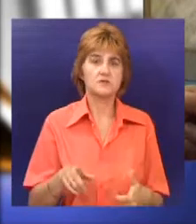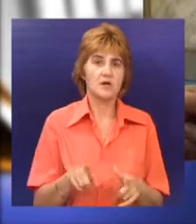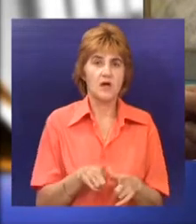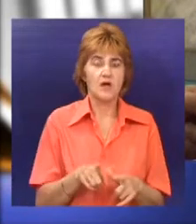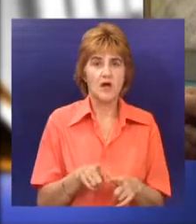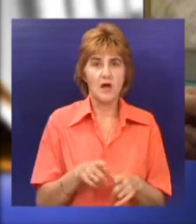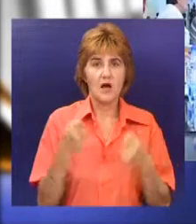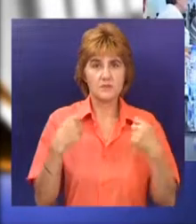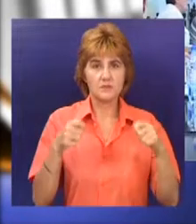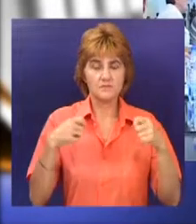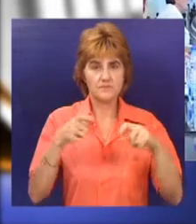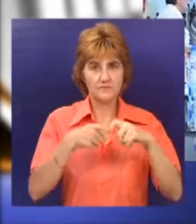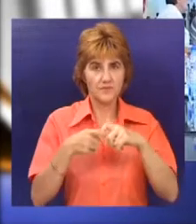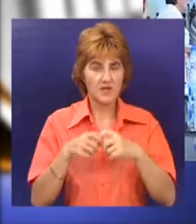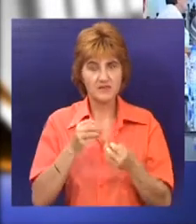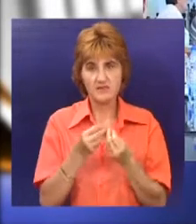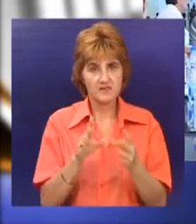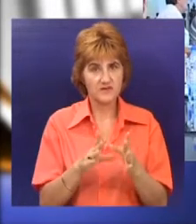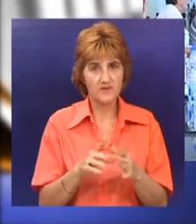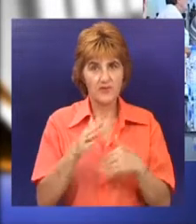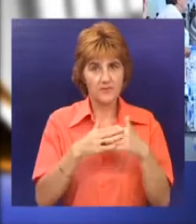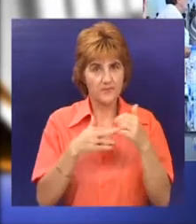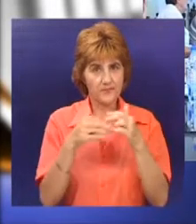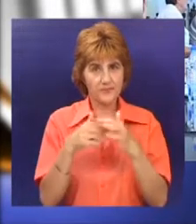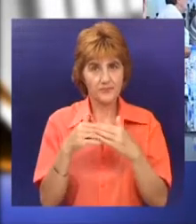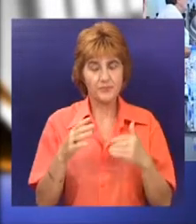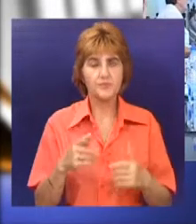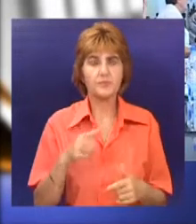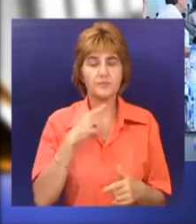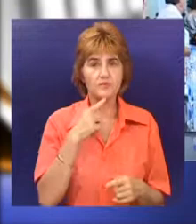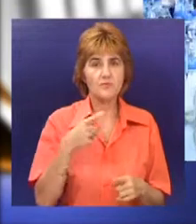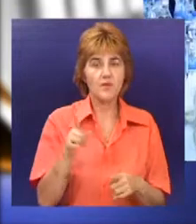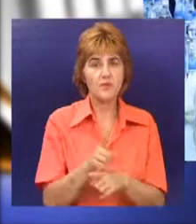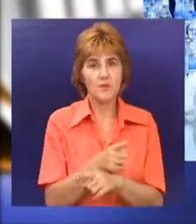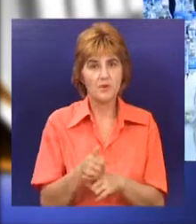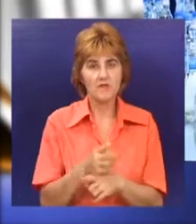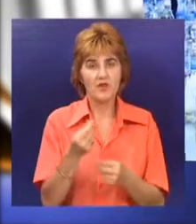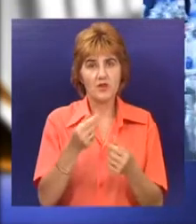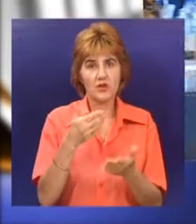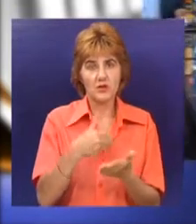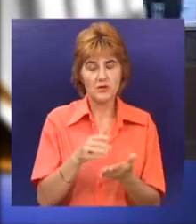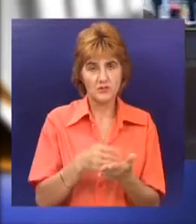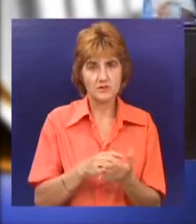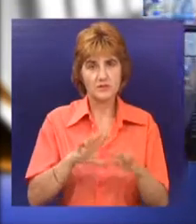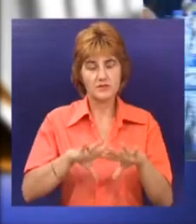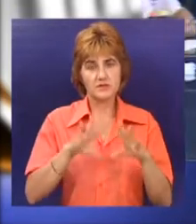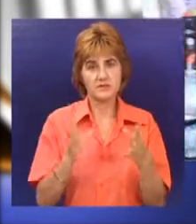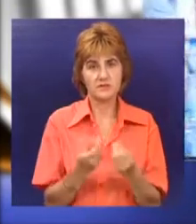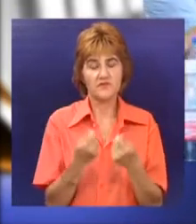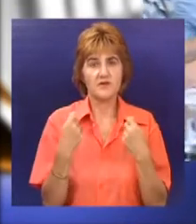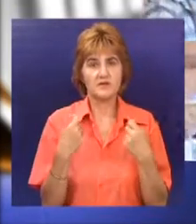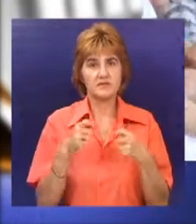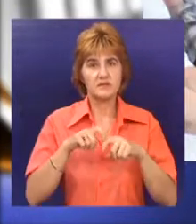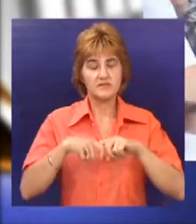su građevinski objedinjeni. Usvojeni predlozi odluka o rebalansu budžeta, zaduživanju grada za finansiranje kapitalnih